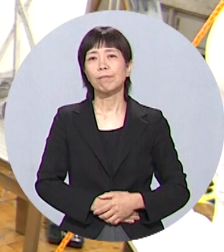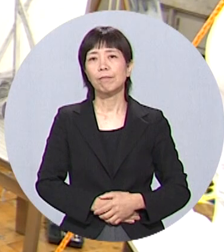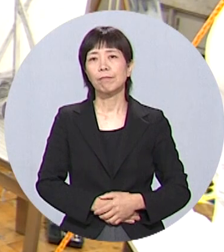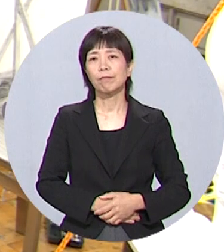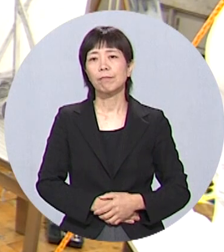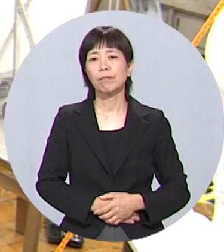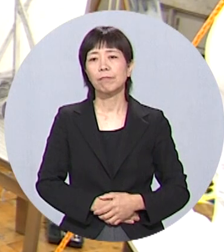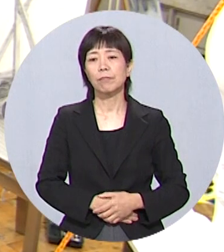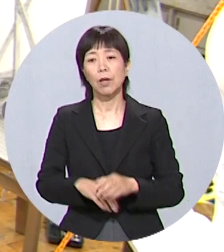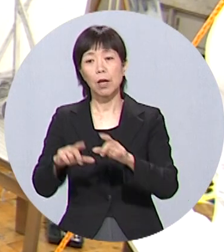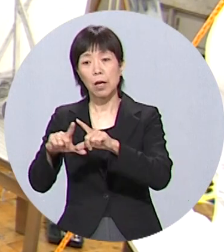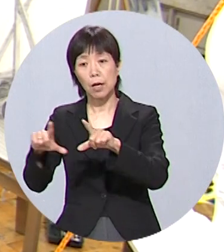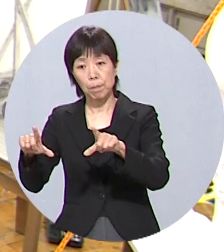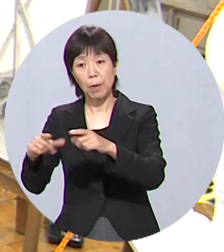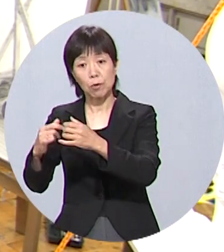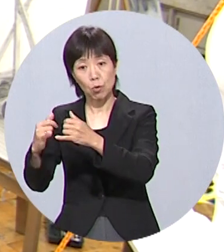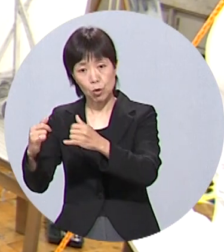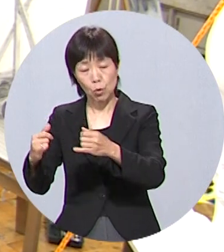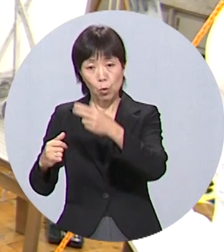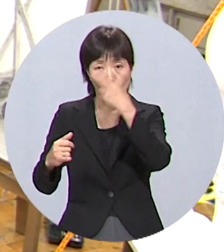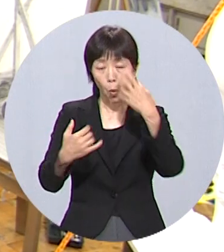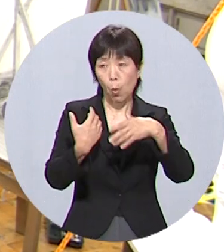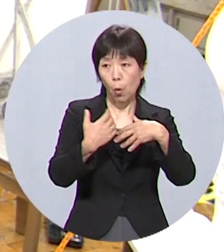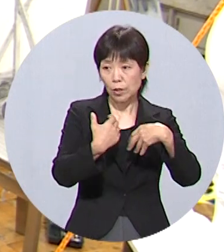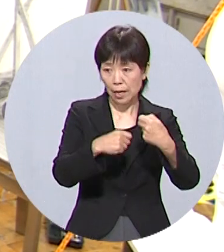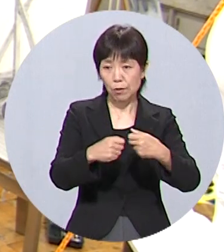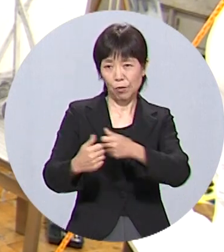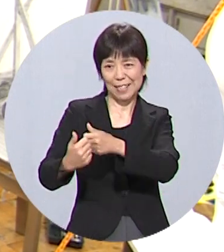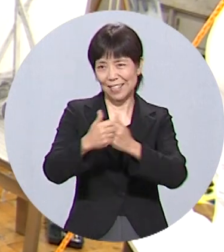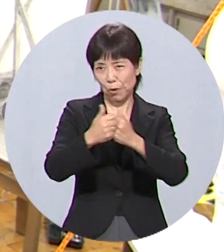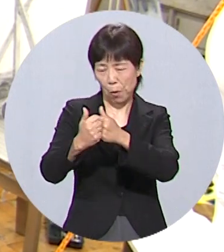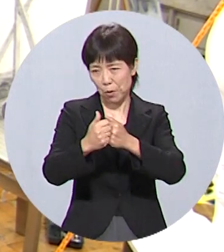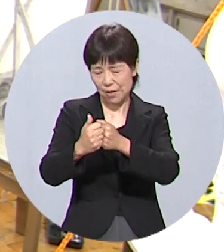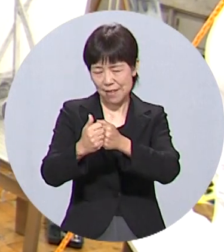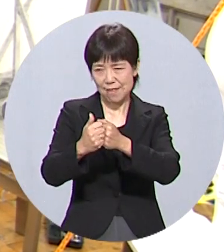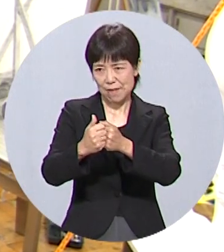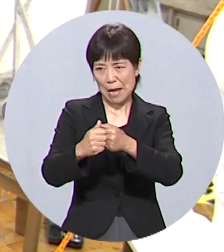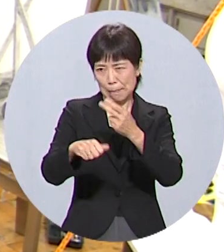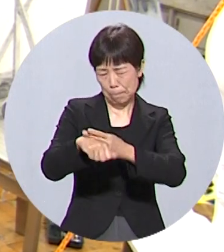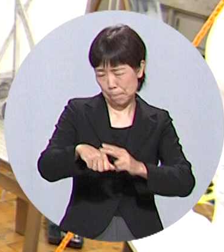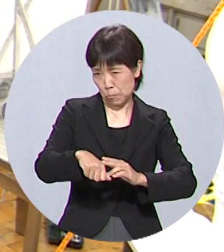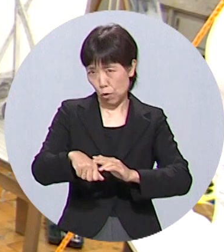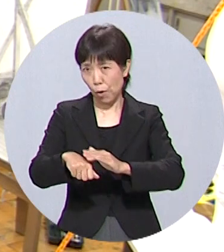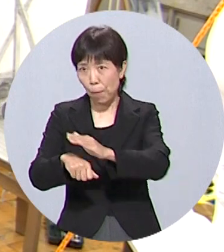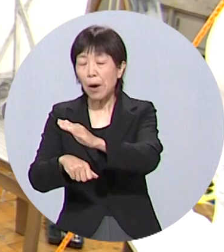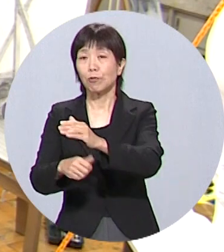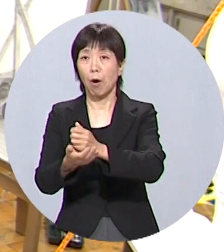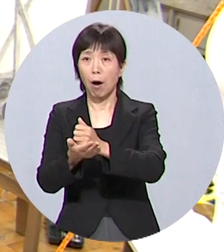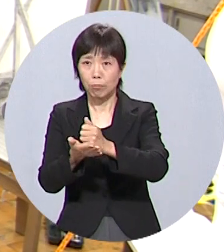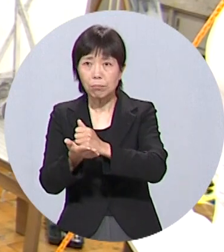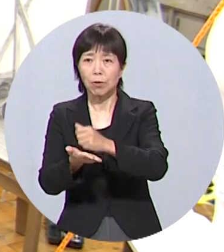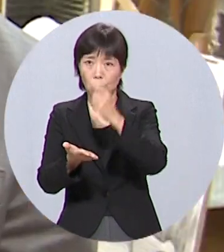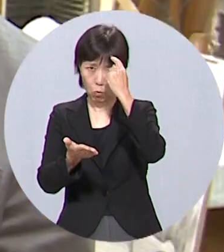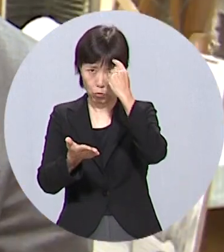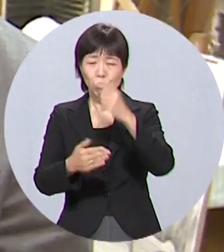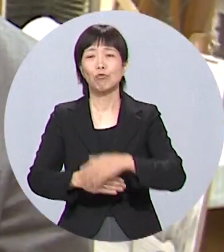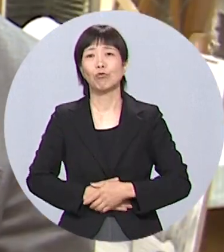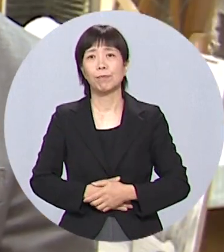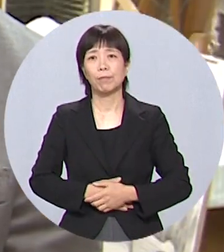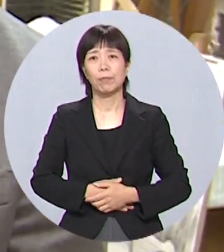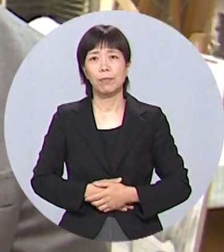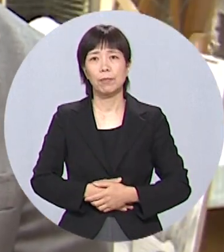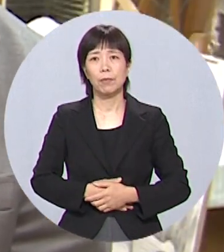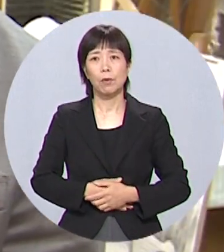一般の方とこう競って、それで力を試す、そういういい機会、そういうふうに捉えてます。 これ